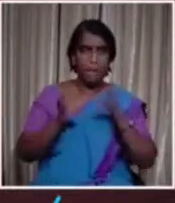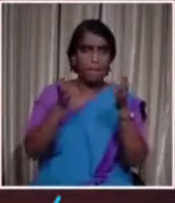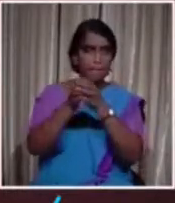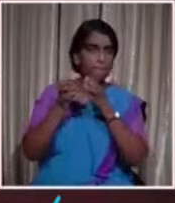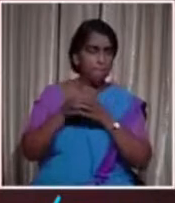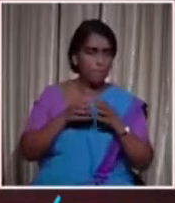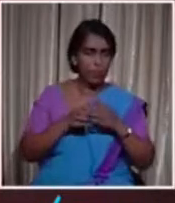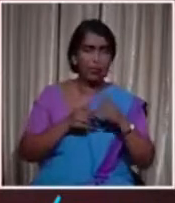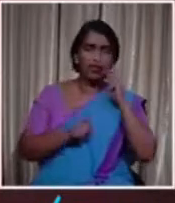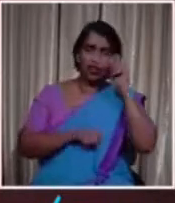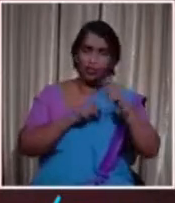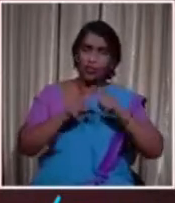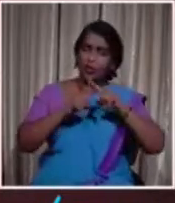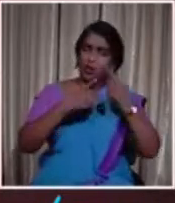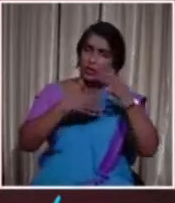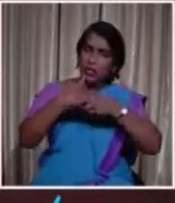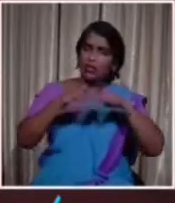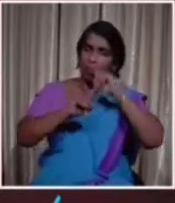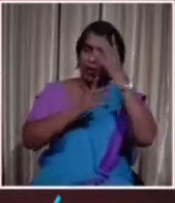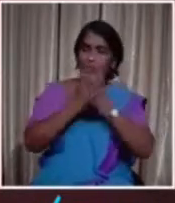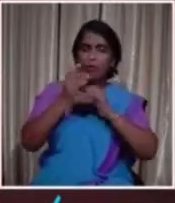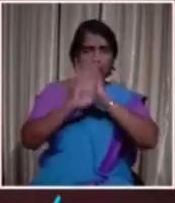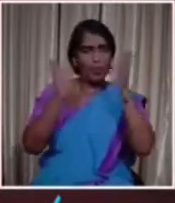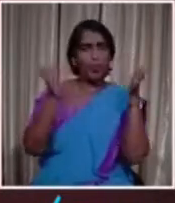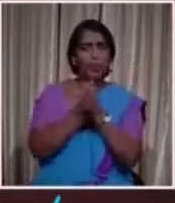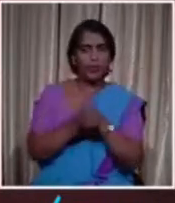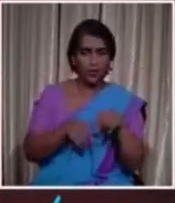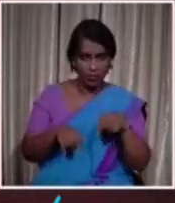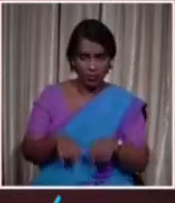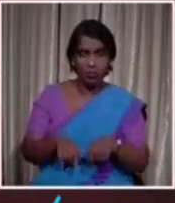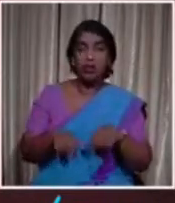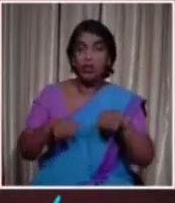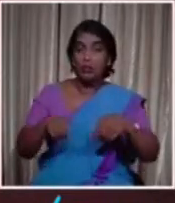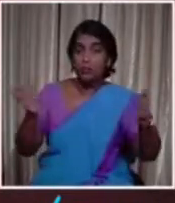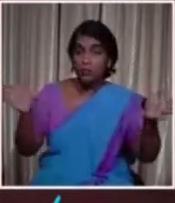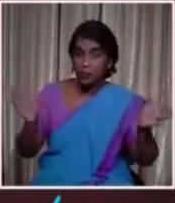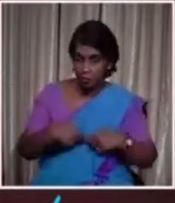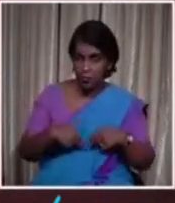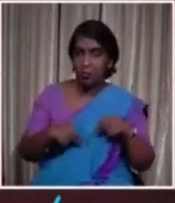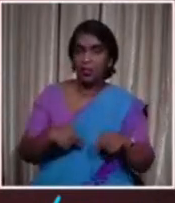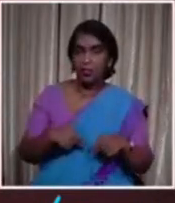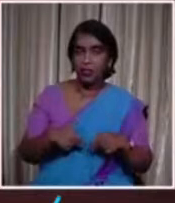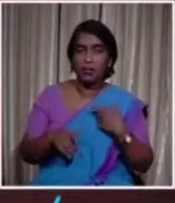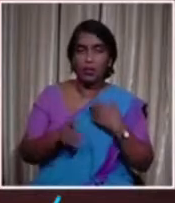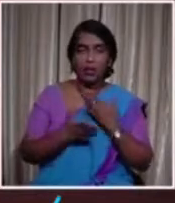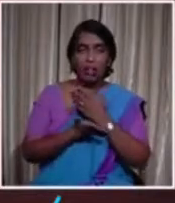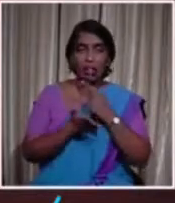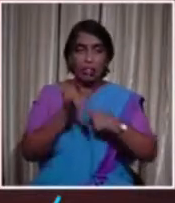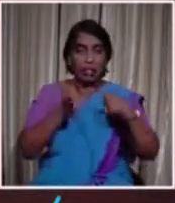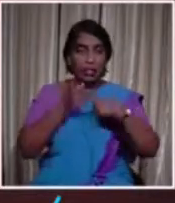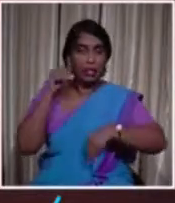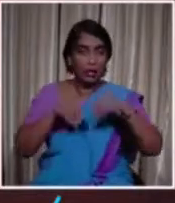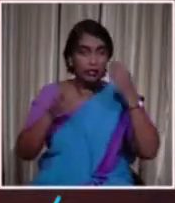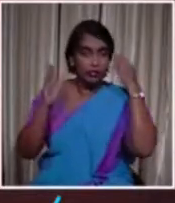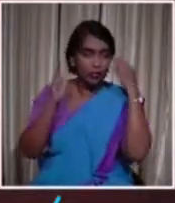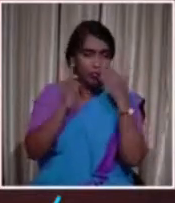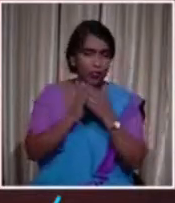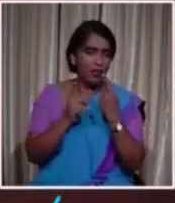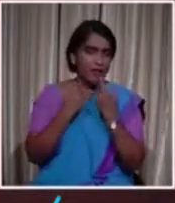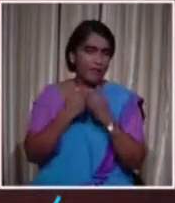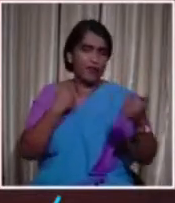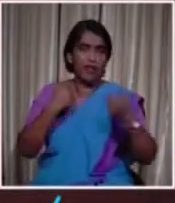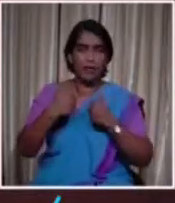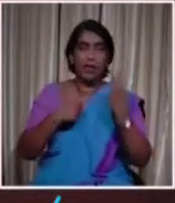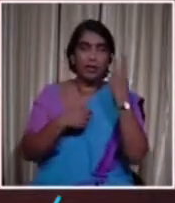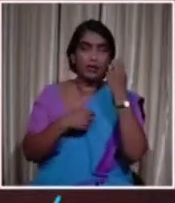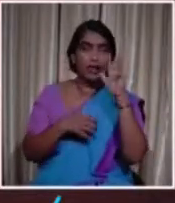නියෝජන සියලු ජනතා නියෝජන සියලු දෙනා එක තැනකට එනවා හැබැයි තාමත් අපි අර පටු දේශපාලන අරමුණු වලින් ඉන්නේ අපි